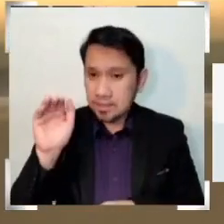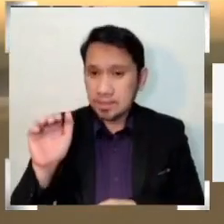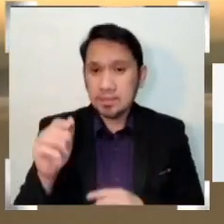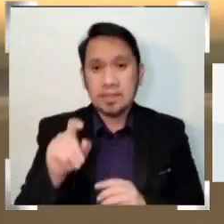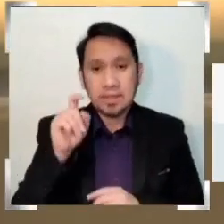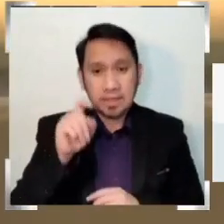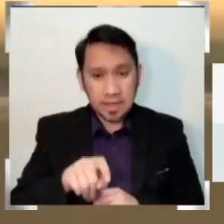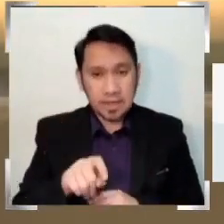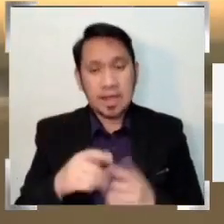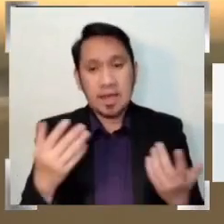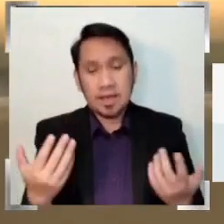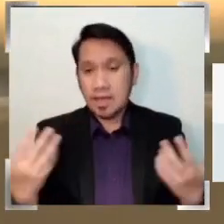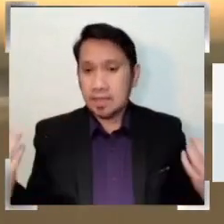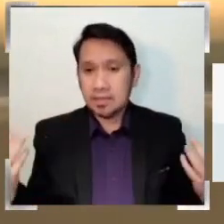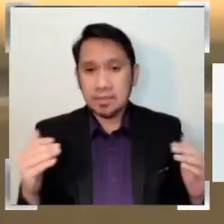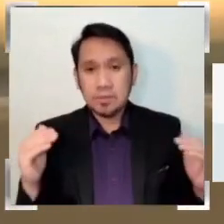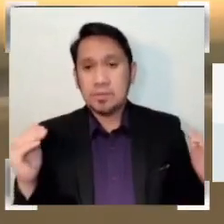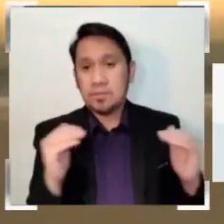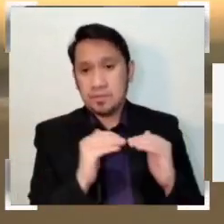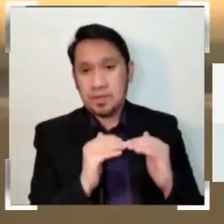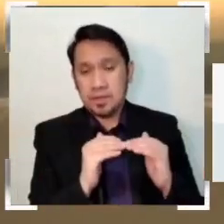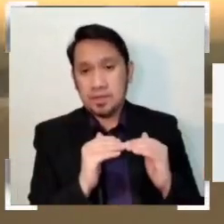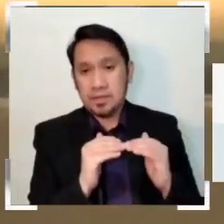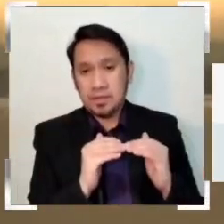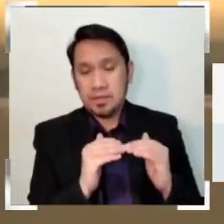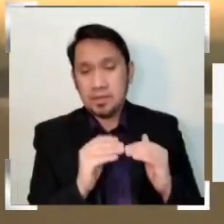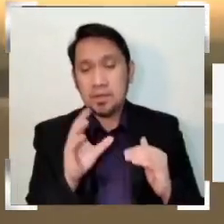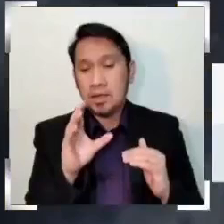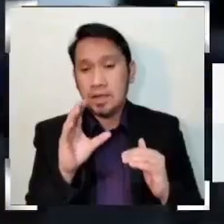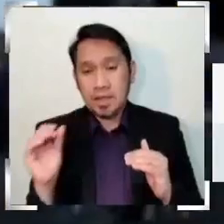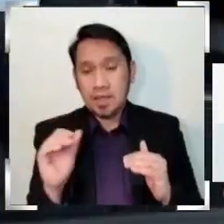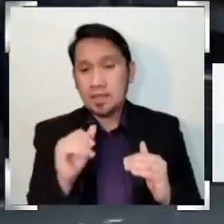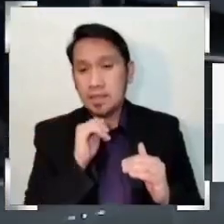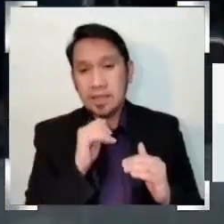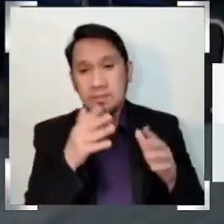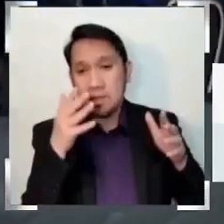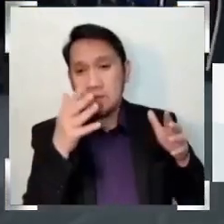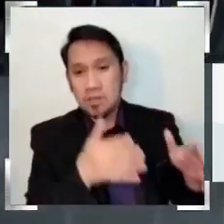makatao, makatwiran, at walang maiiwanan.